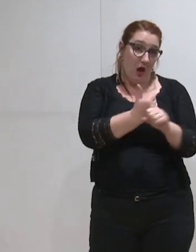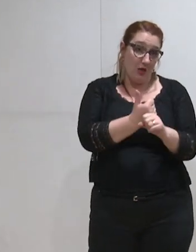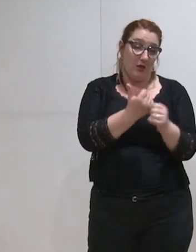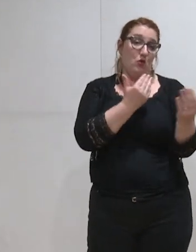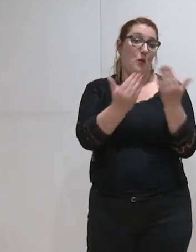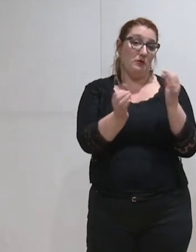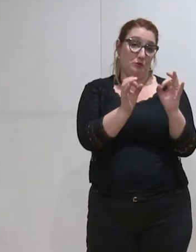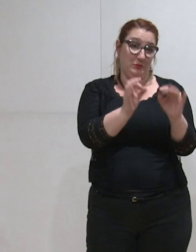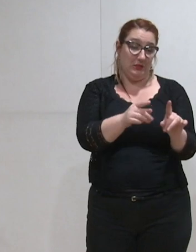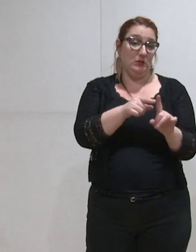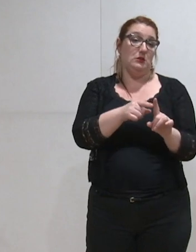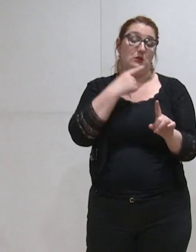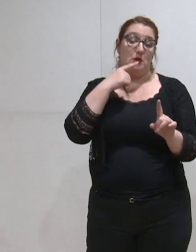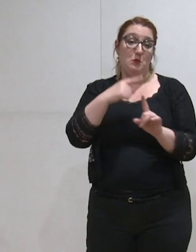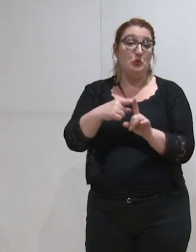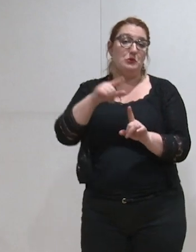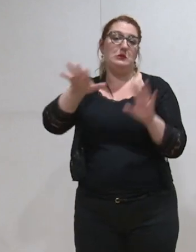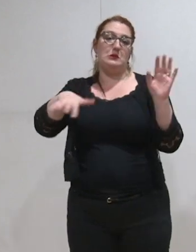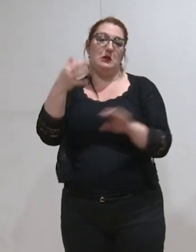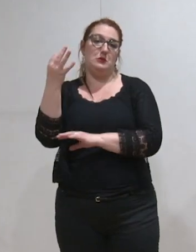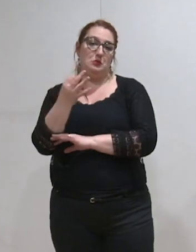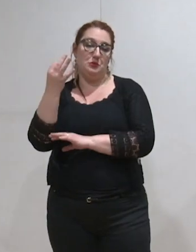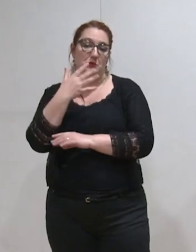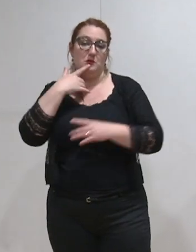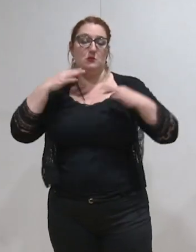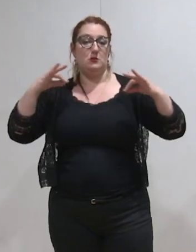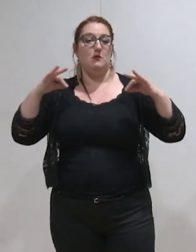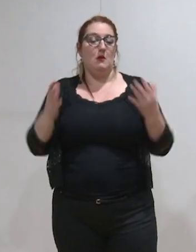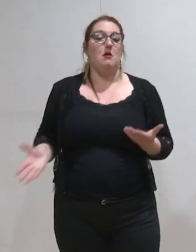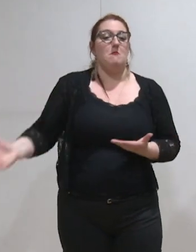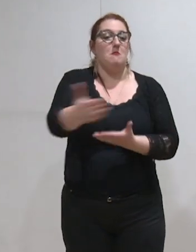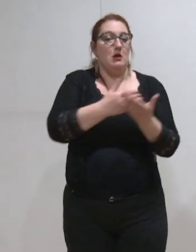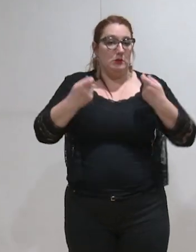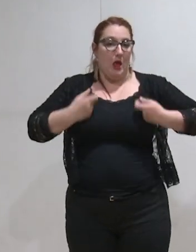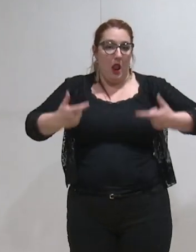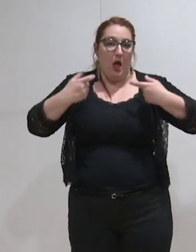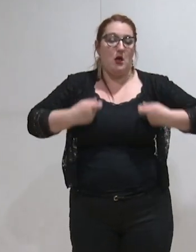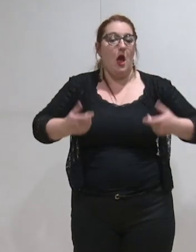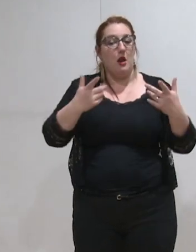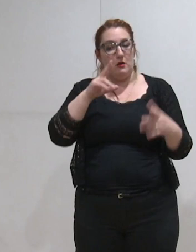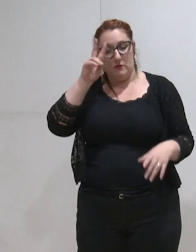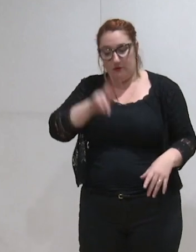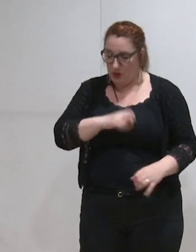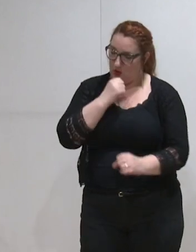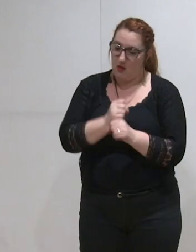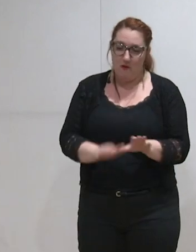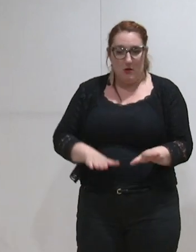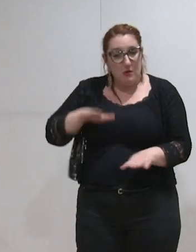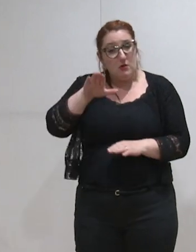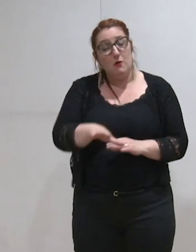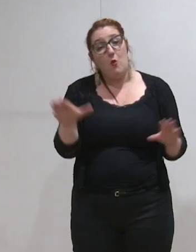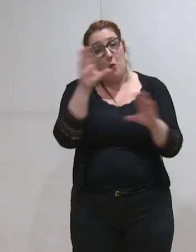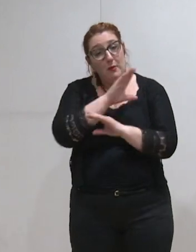comparaison donc pour ce qui est de la masse salariale nous avons engagé un travail je rappelle qu'il y a deux